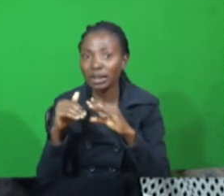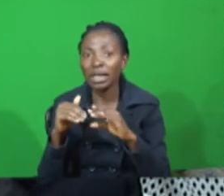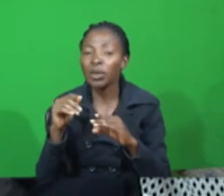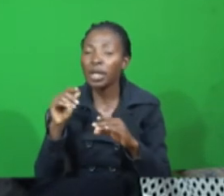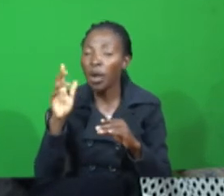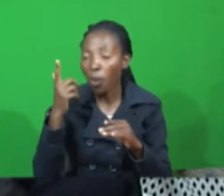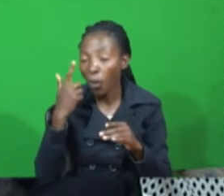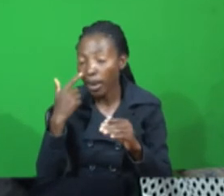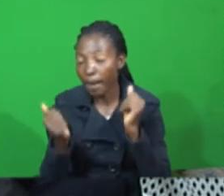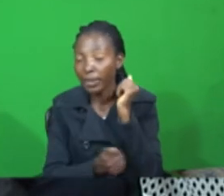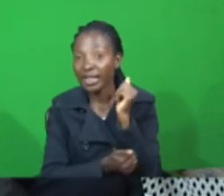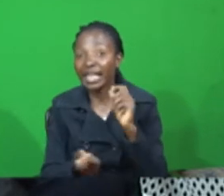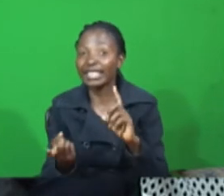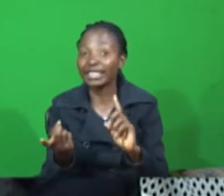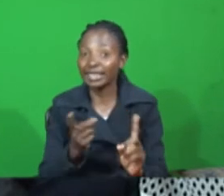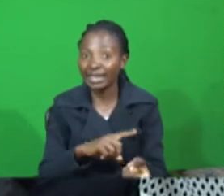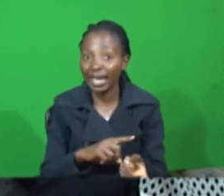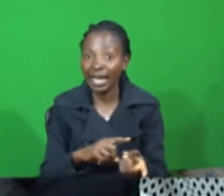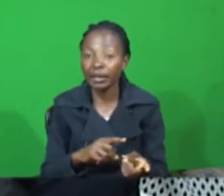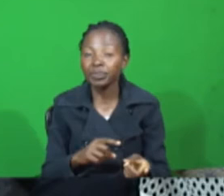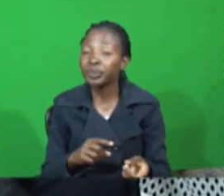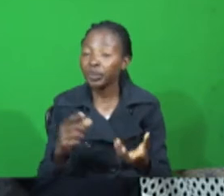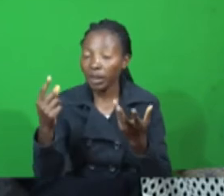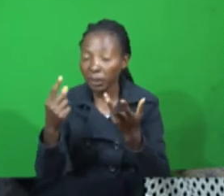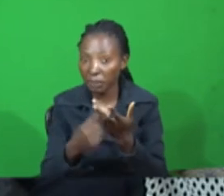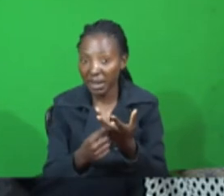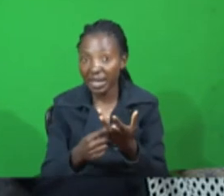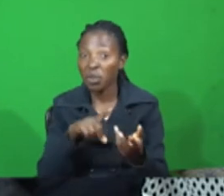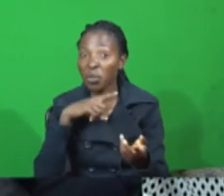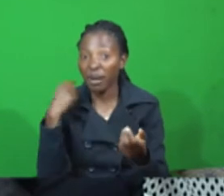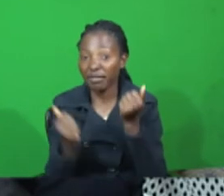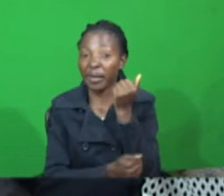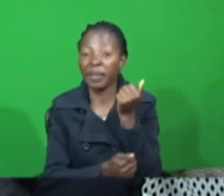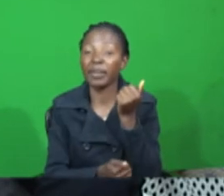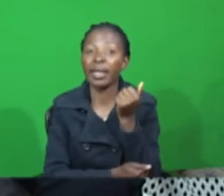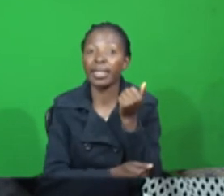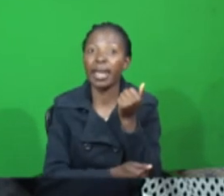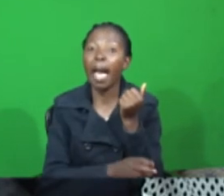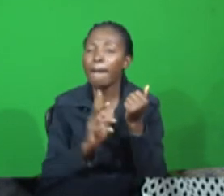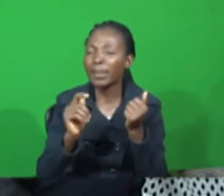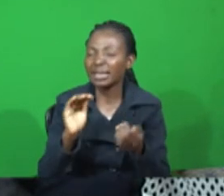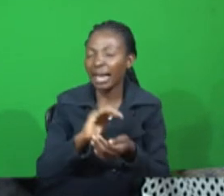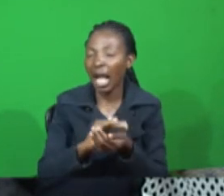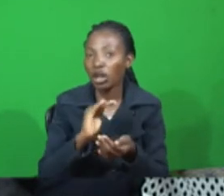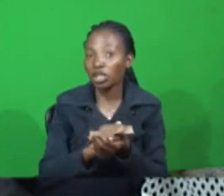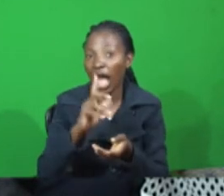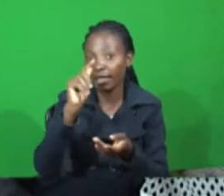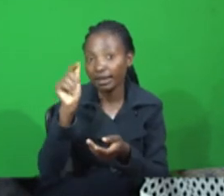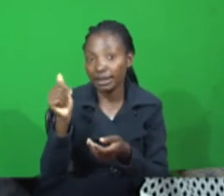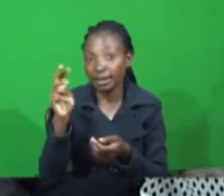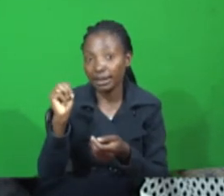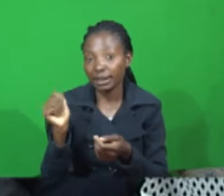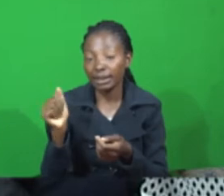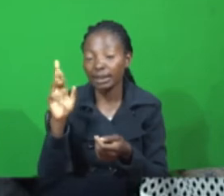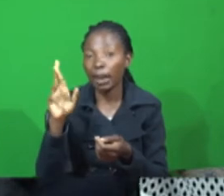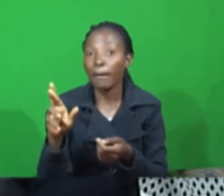nawe afa anopinda kuna maiguru. Amutsire mukomarudzi. Kwana Tamari vavasiri vaIsraeri. Judha